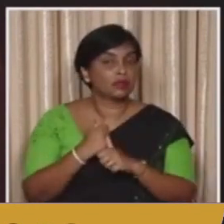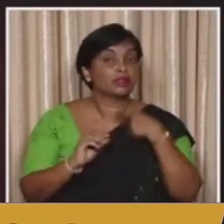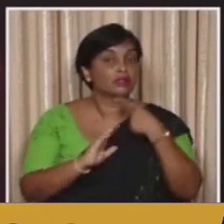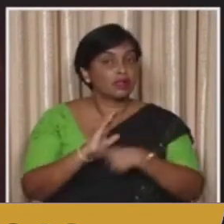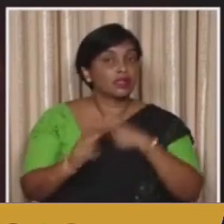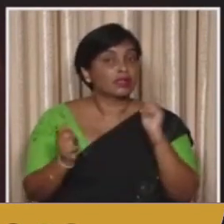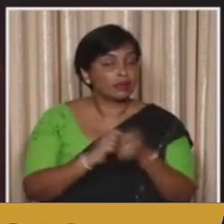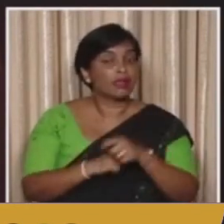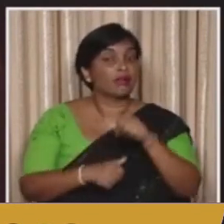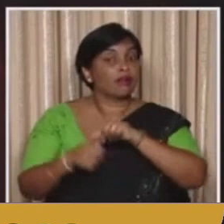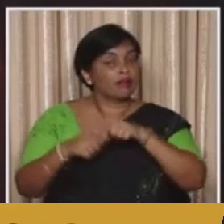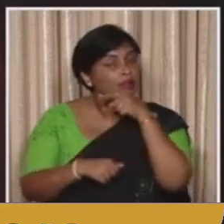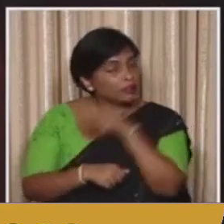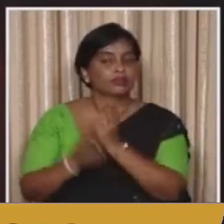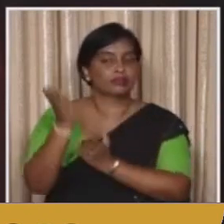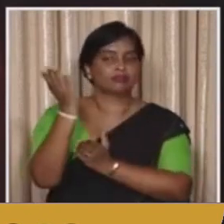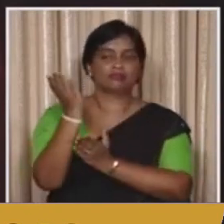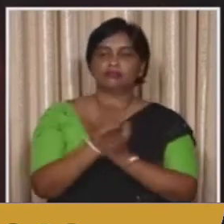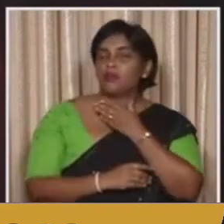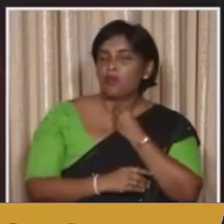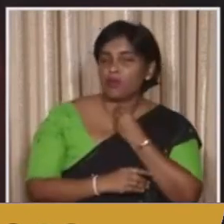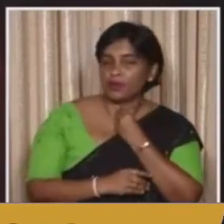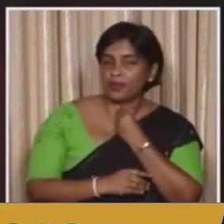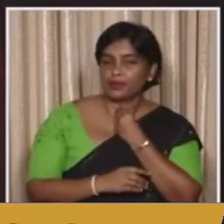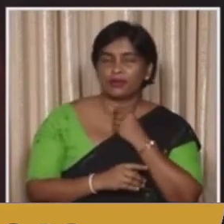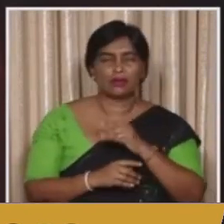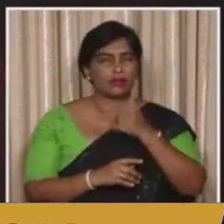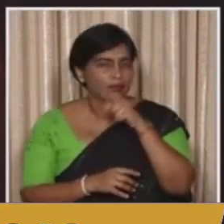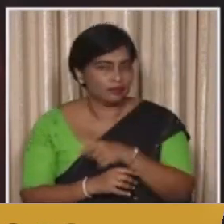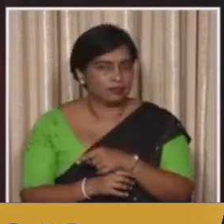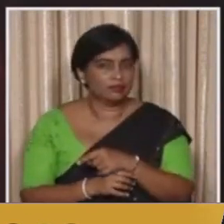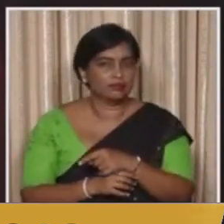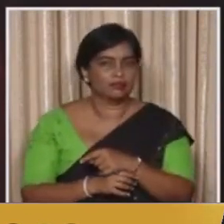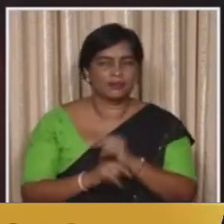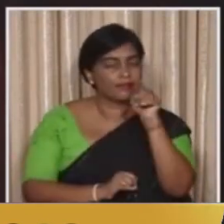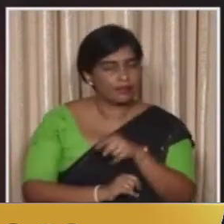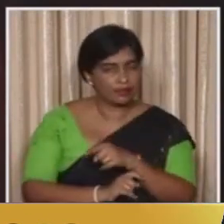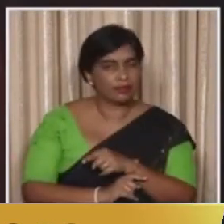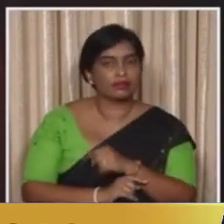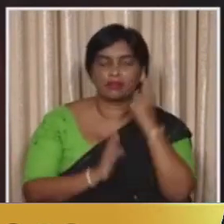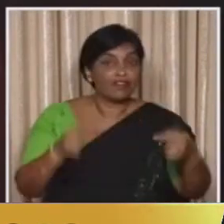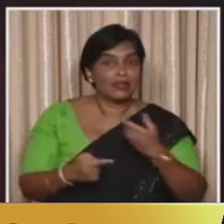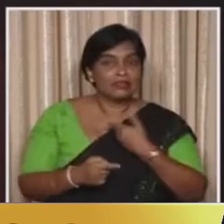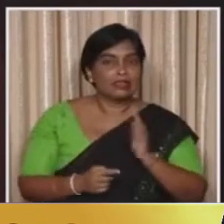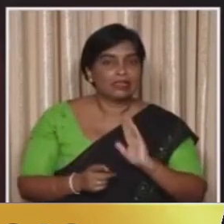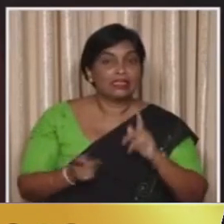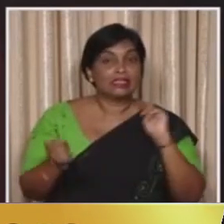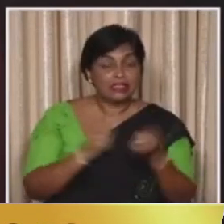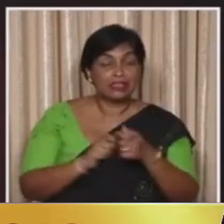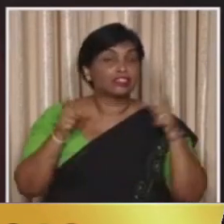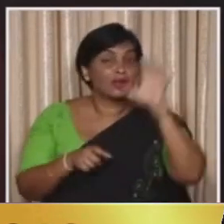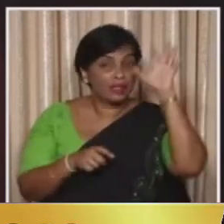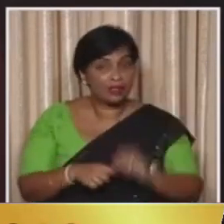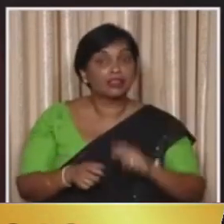ශ්‍රී ලංකා ක්‍රිකට් විසින් ඉදිරිපත් කරපු මේ බොරු, මේ වංචා සහගත, මේ අමනෝඥ කරුණු කාරණා ශ්‍රී ලංකා ක්‍රිකට්